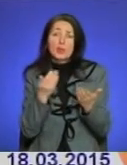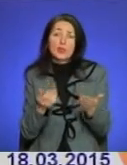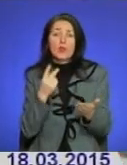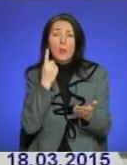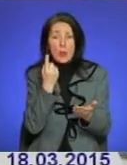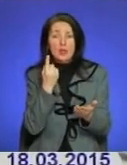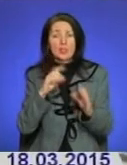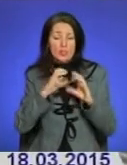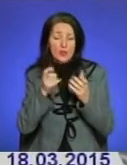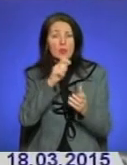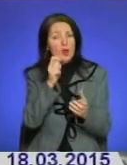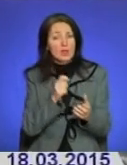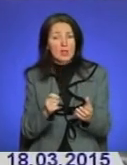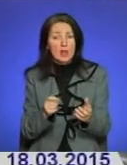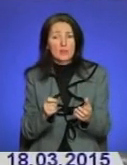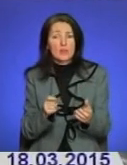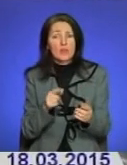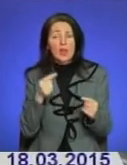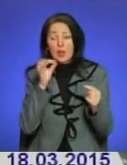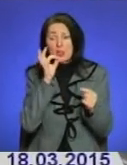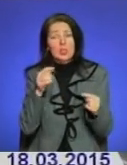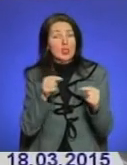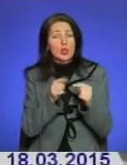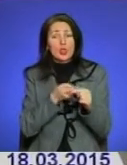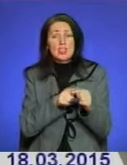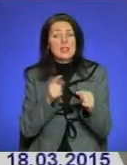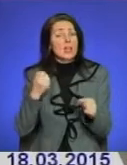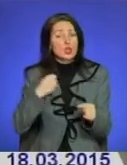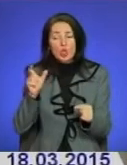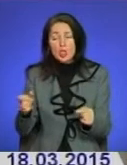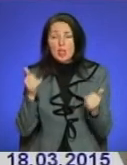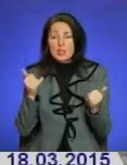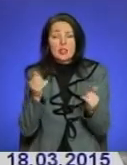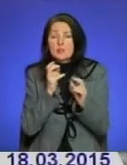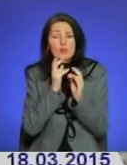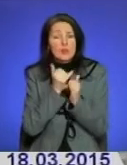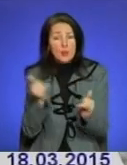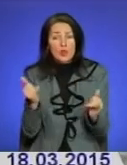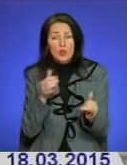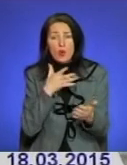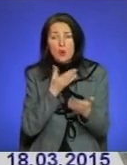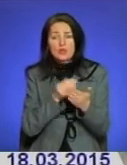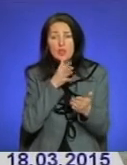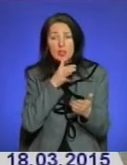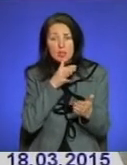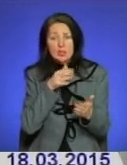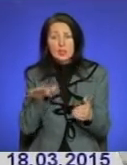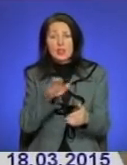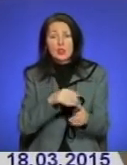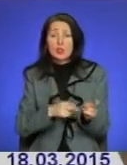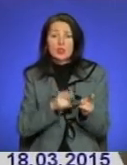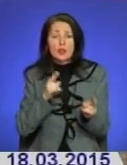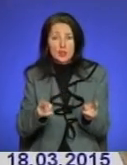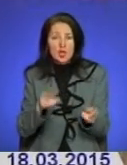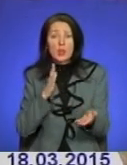патрони. Щоправда, сказати напевне, чи це солдат, наразі археолог не може. Адже у свій час на території залізничного